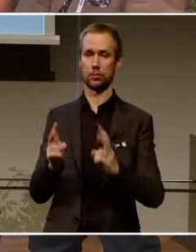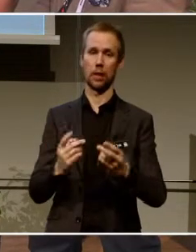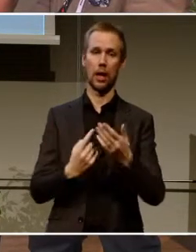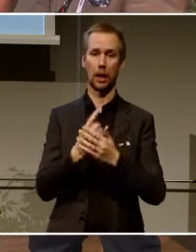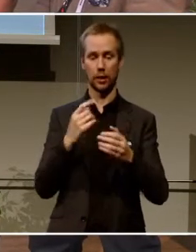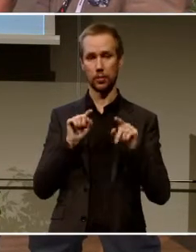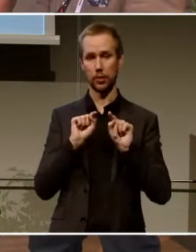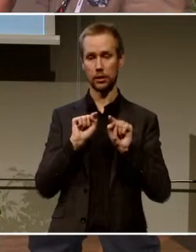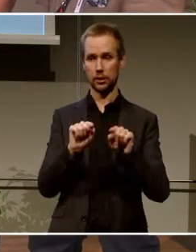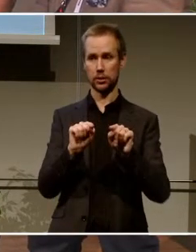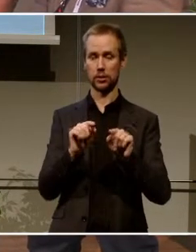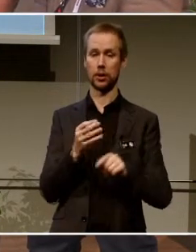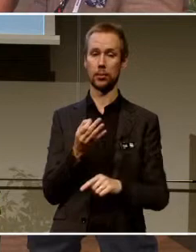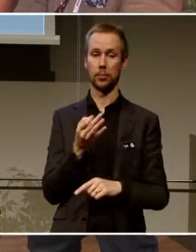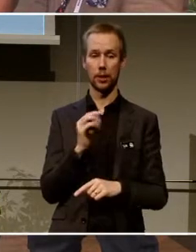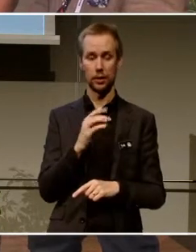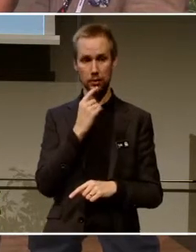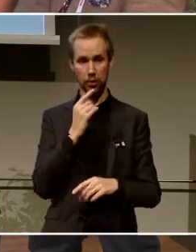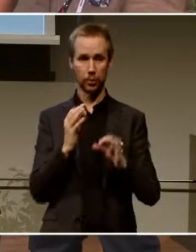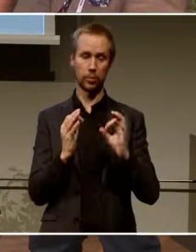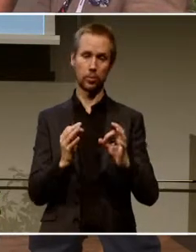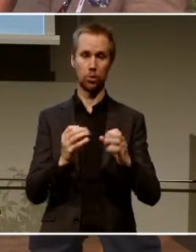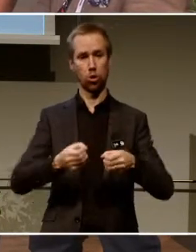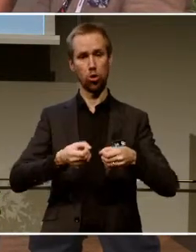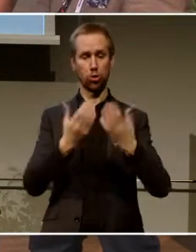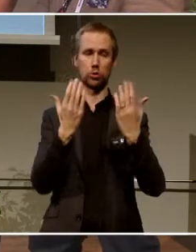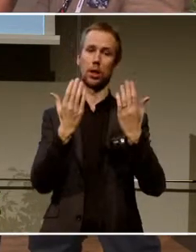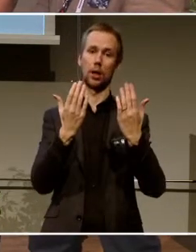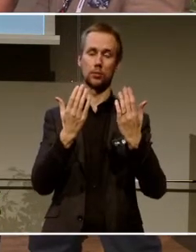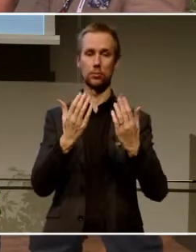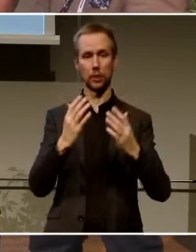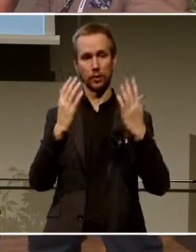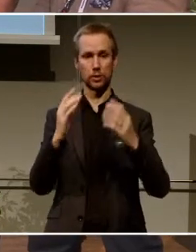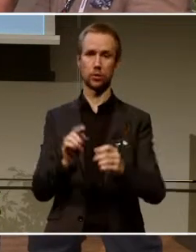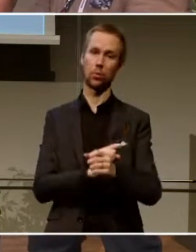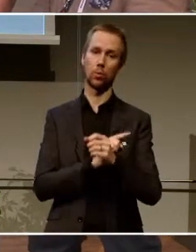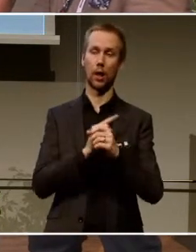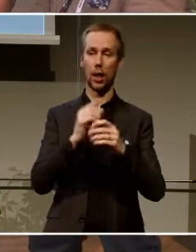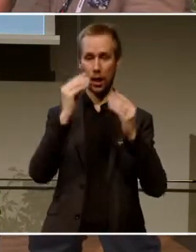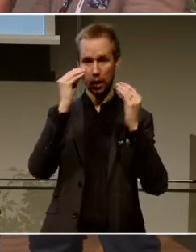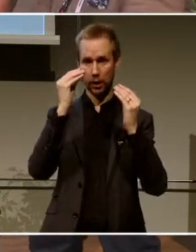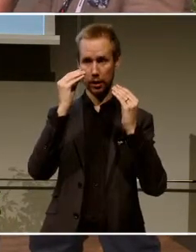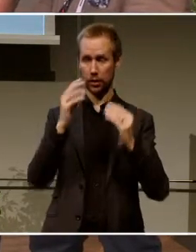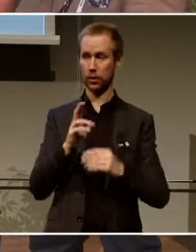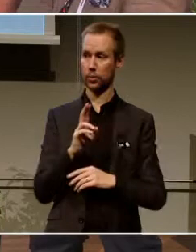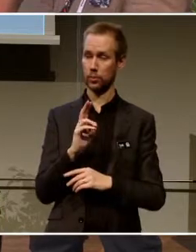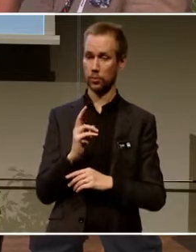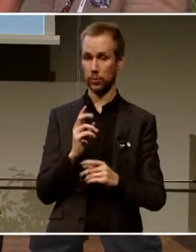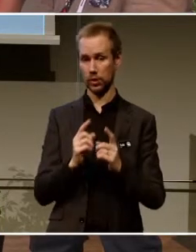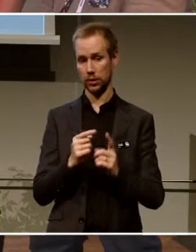Mm. Per lyfter ju frågan om hur vi ska knäcka det livslånga lärandet. Jag tänkte att vi kunde öppna för panelen. Är det så att ni har några tankar om det?